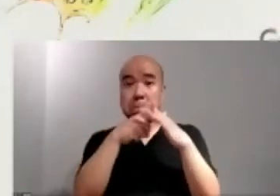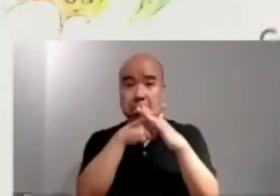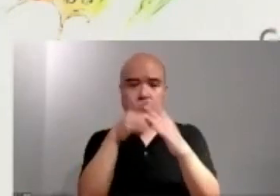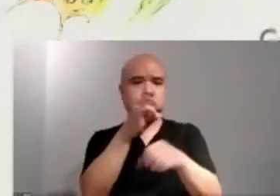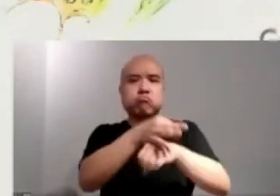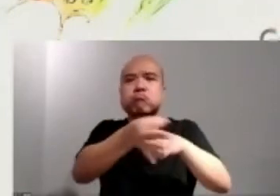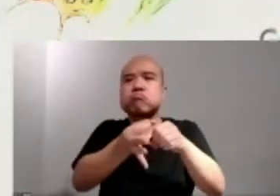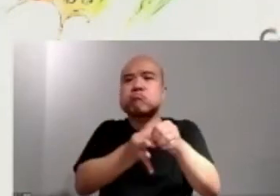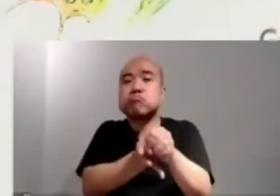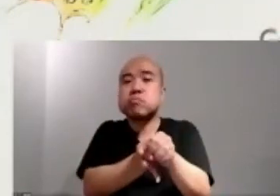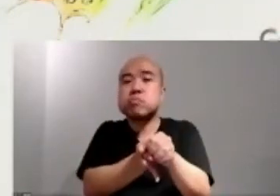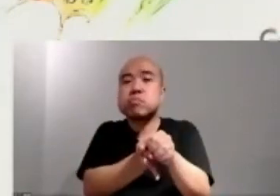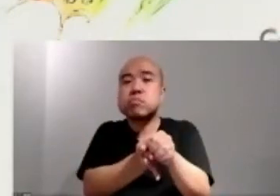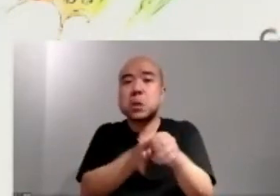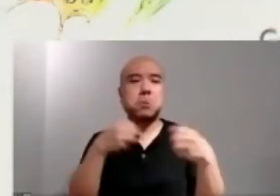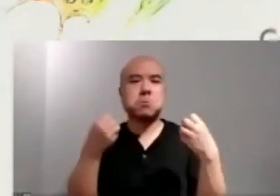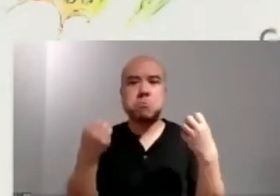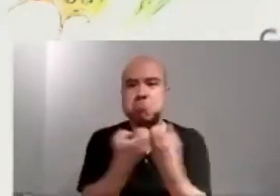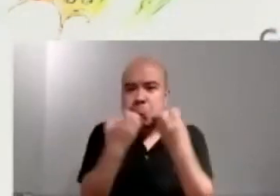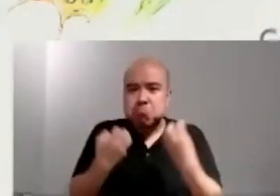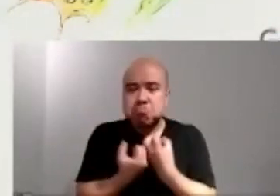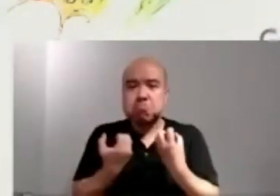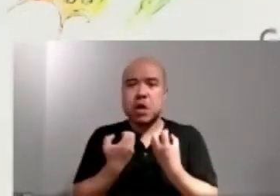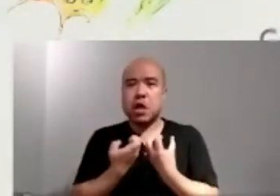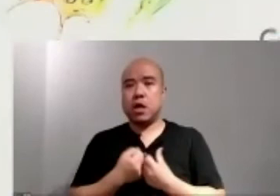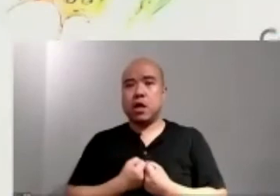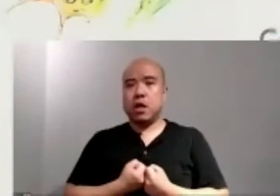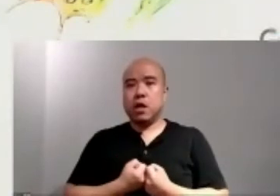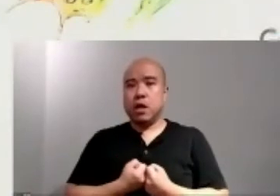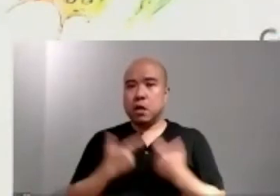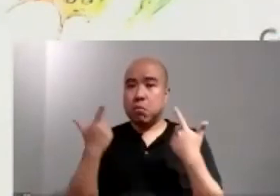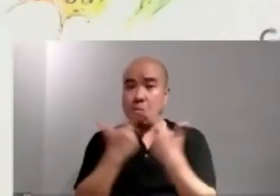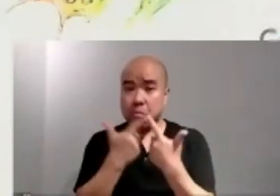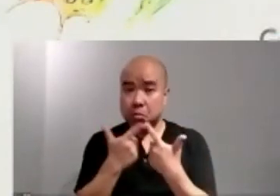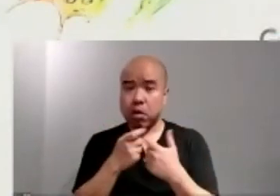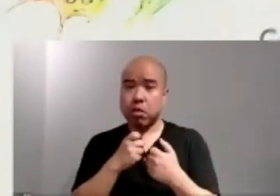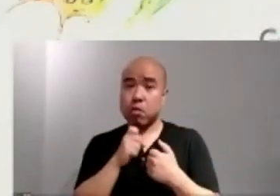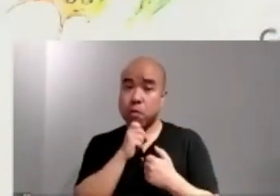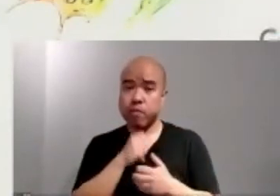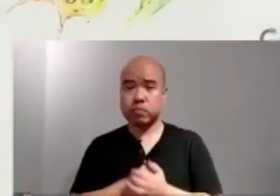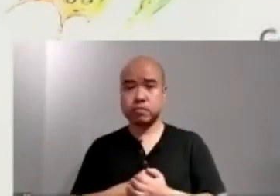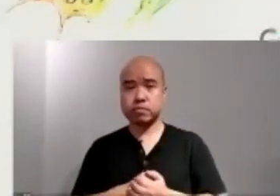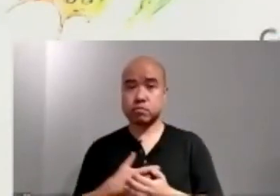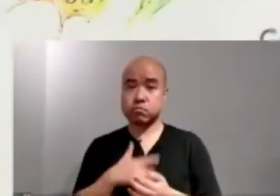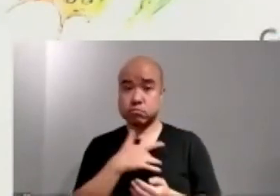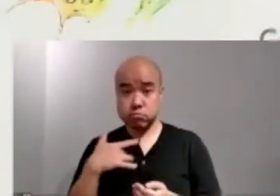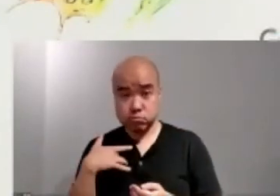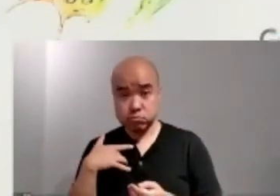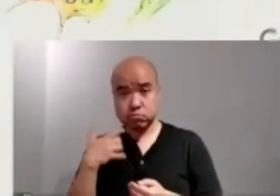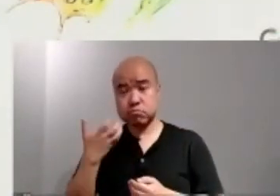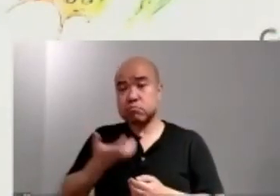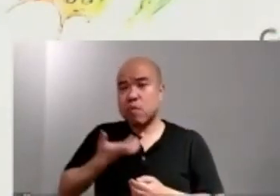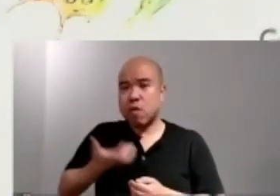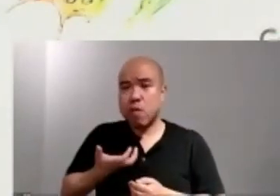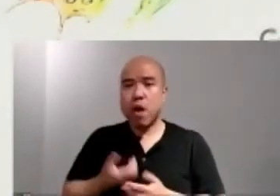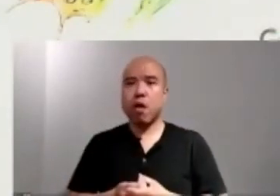一啲抗爭啦、糾紛啦，而我哋自己亦都甚至係疫情啦，即係所以我哋自己都經歷咗